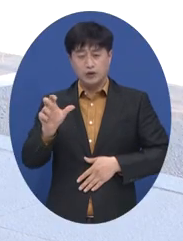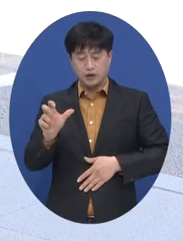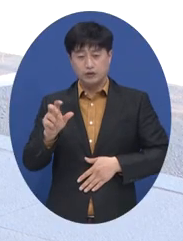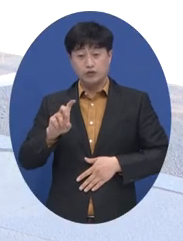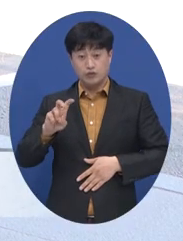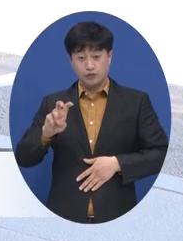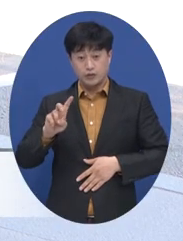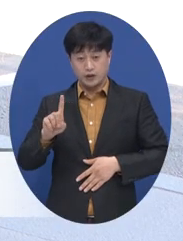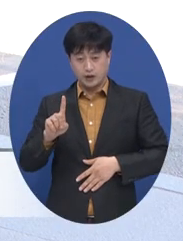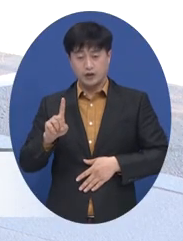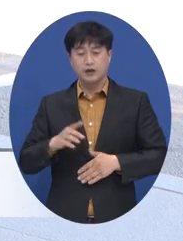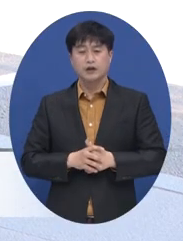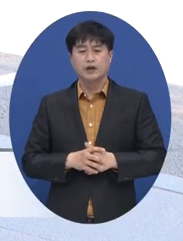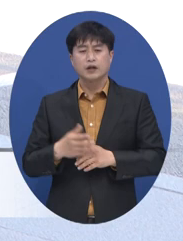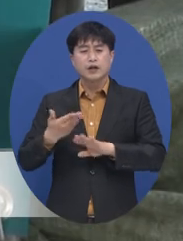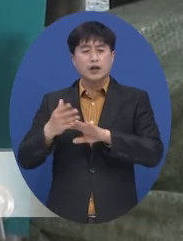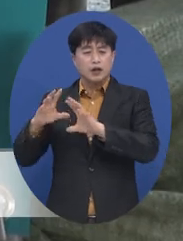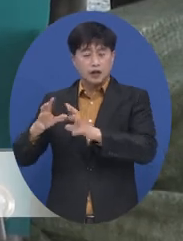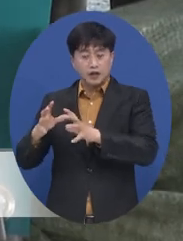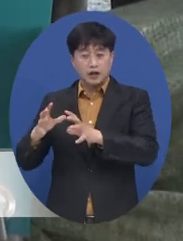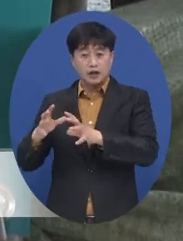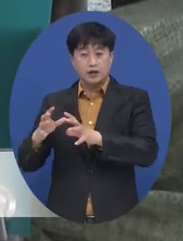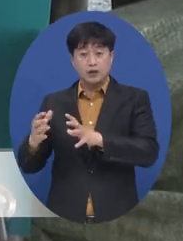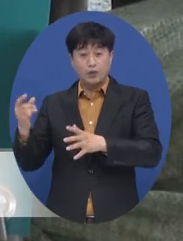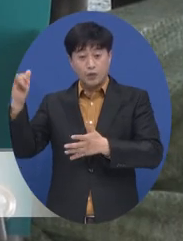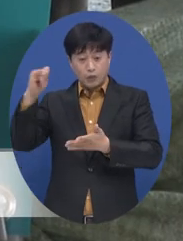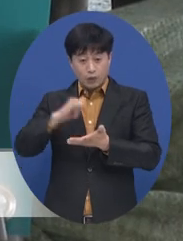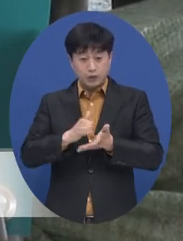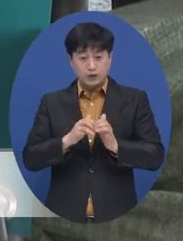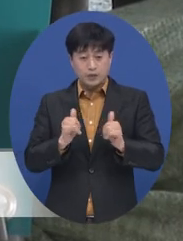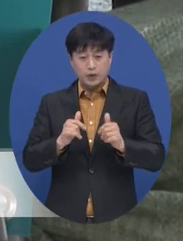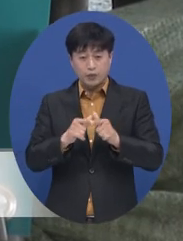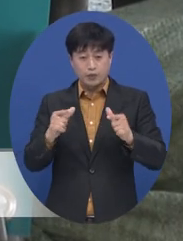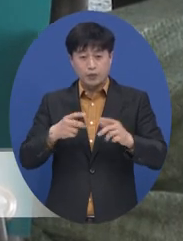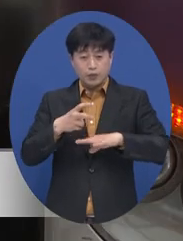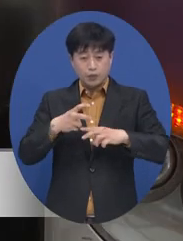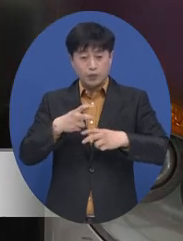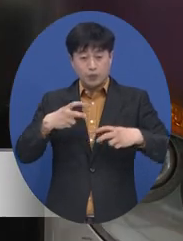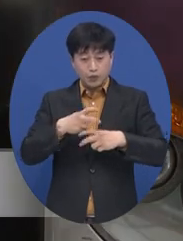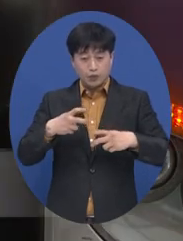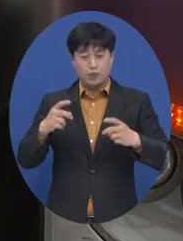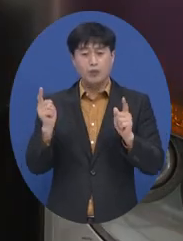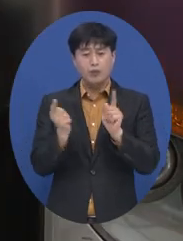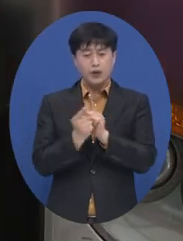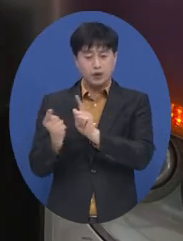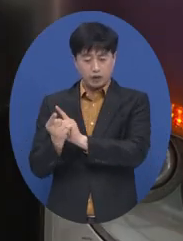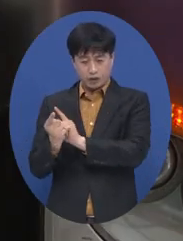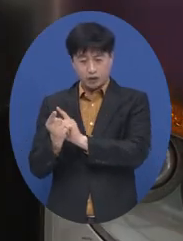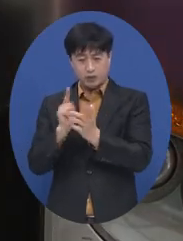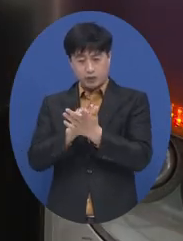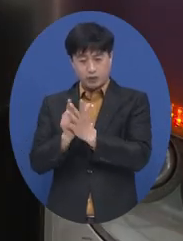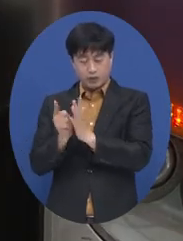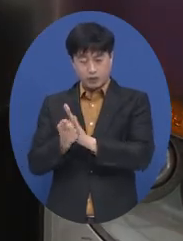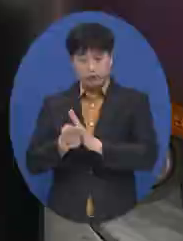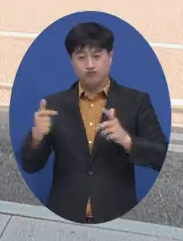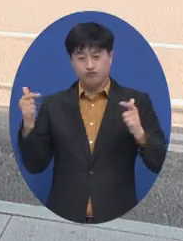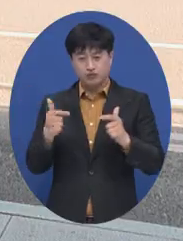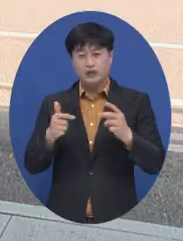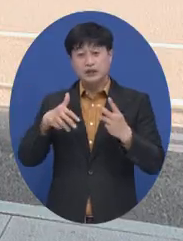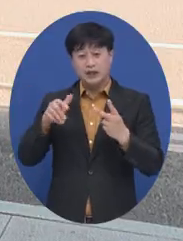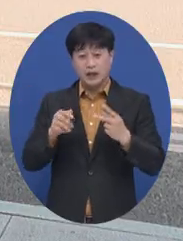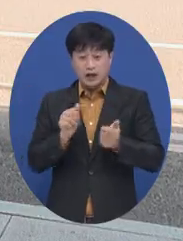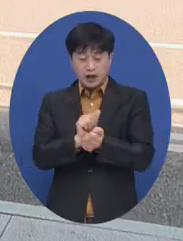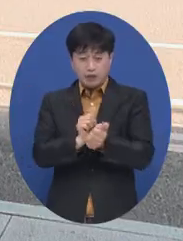규모. 해외 입국자의 대중교통 이용에서의 접촉자를 줄일 수 있어 경기도는 2차 감염을